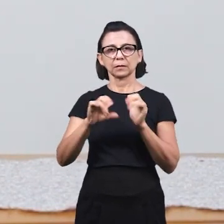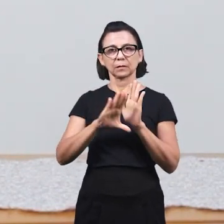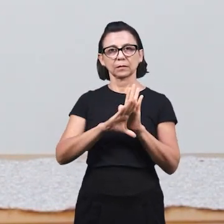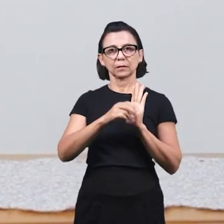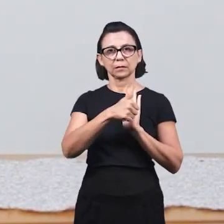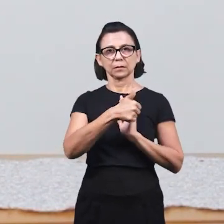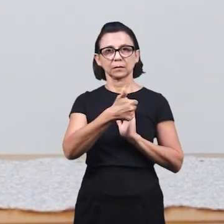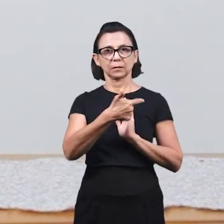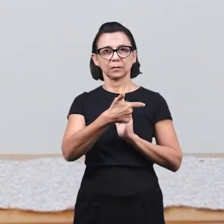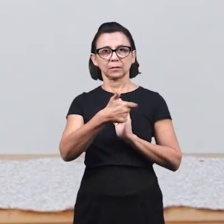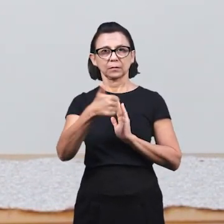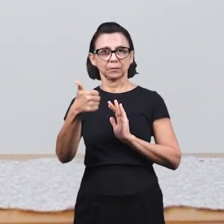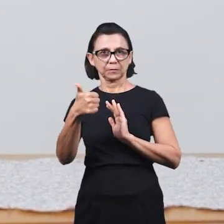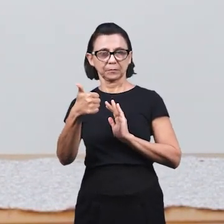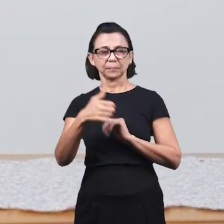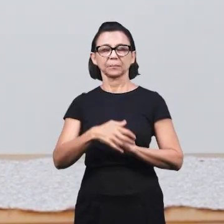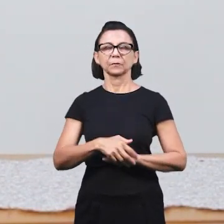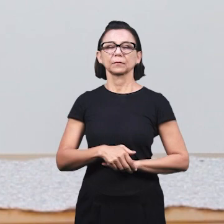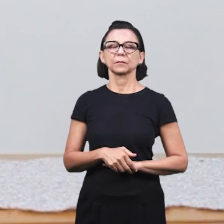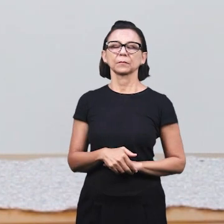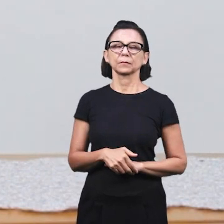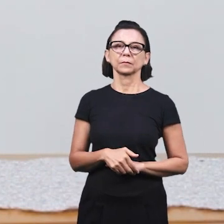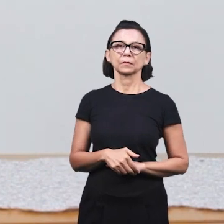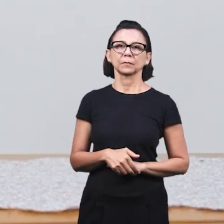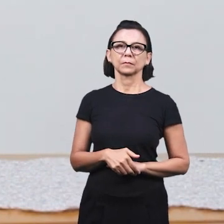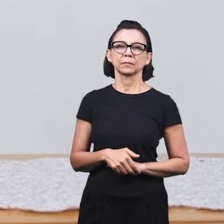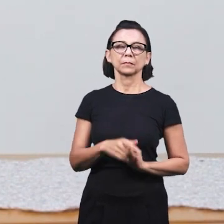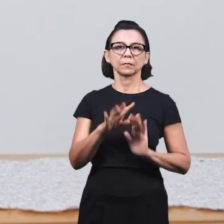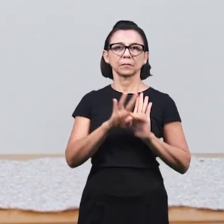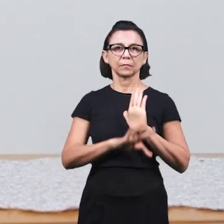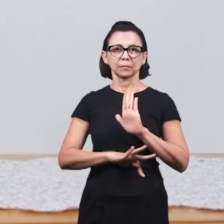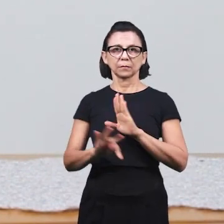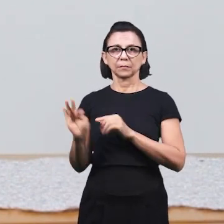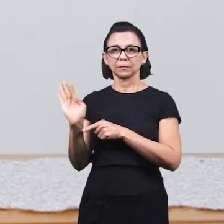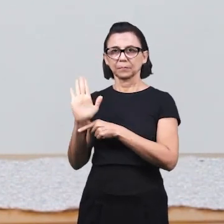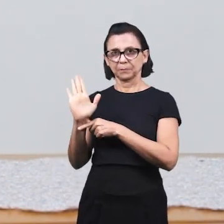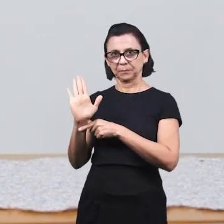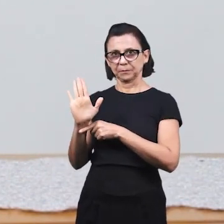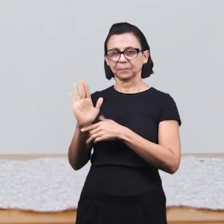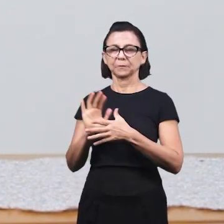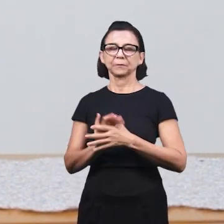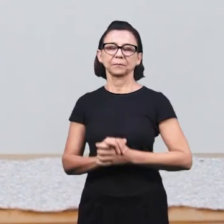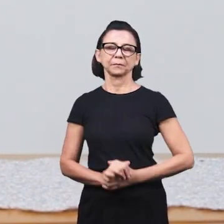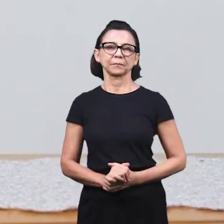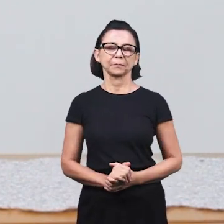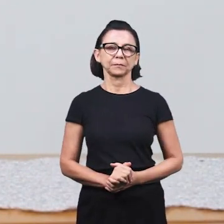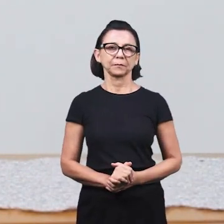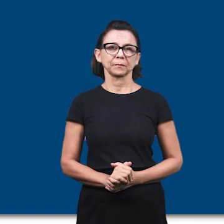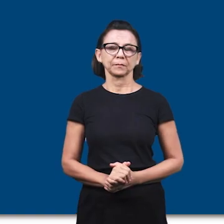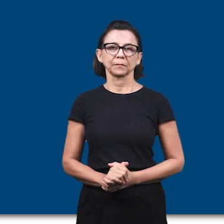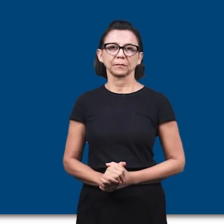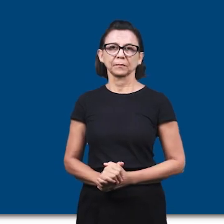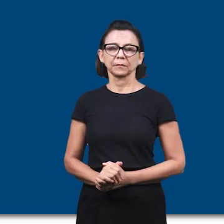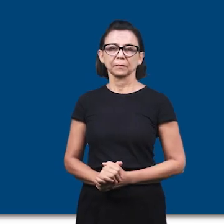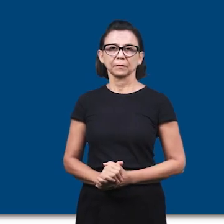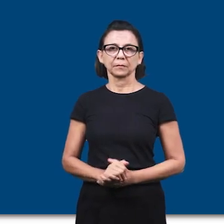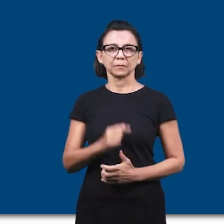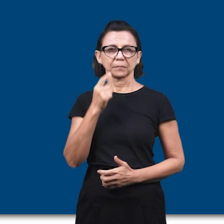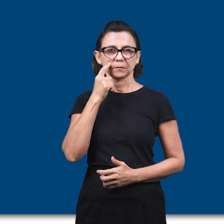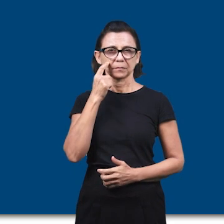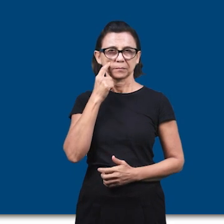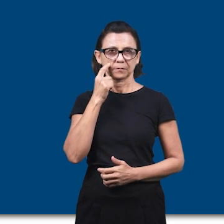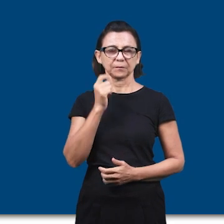книга Псалмов, 120-й Псалом. И также будет на португальском языке